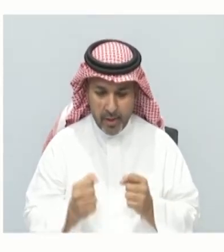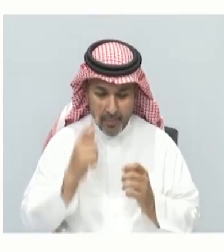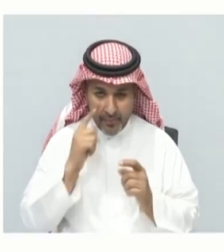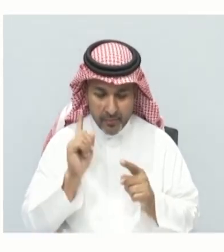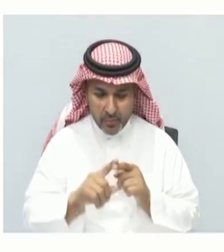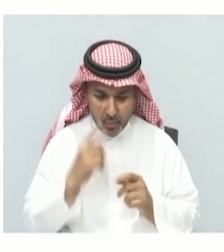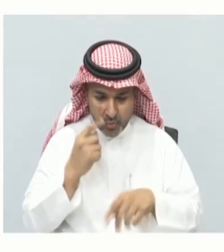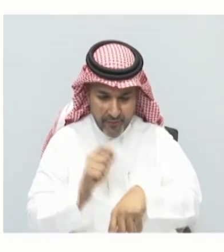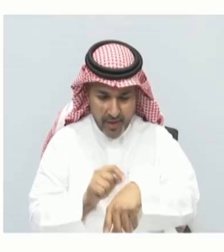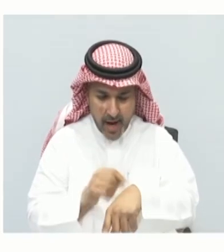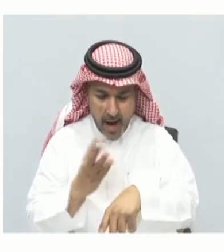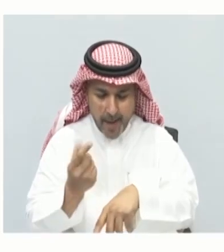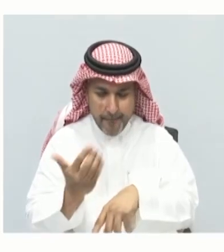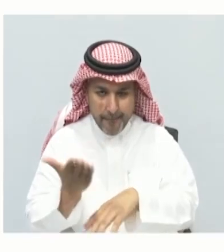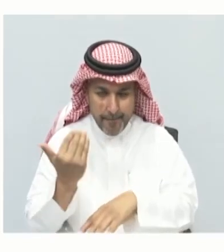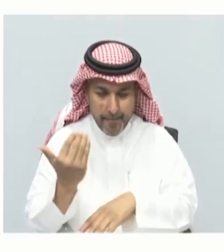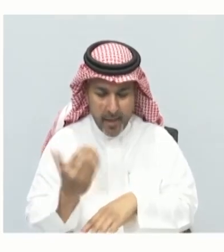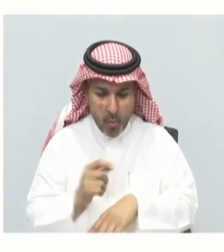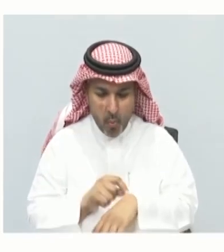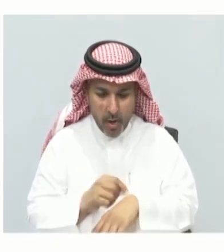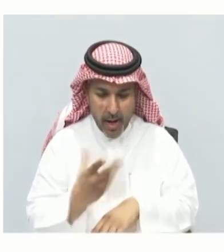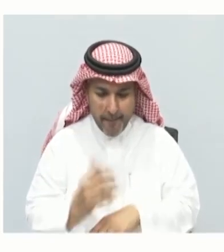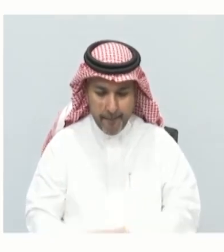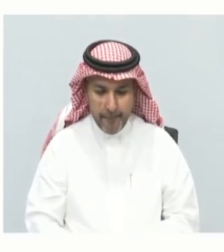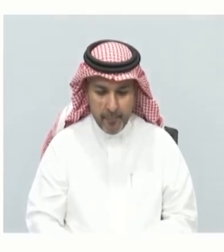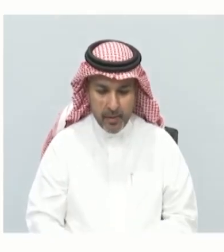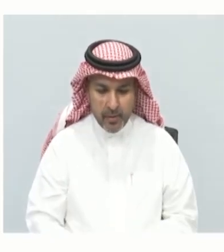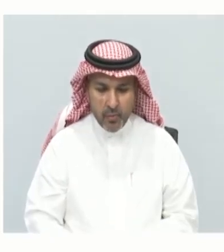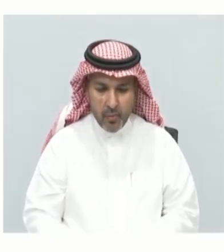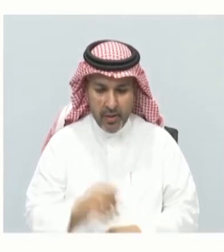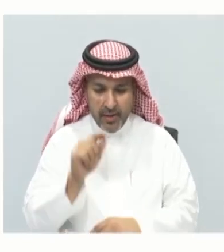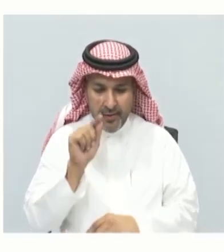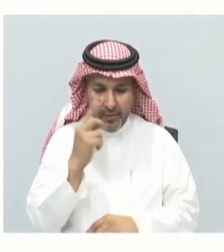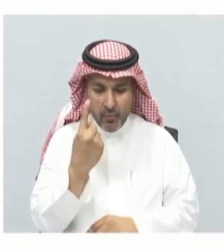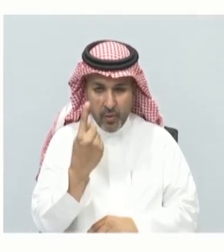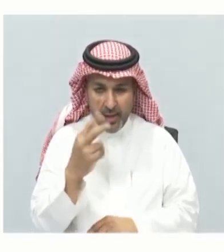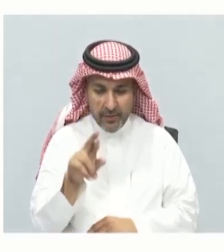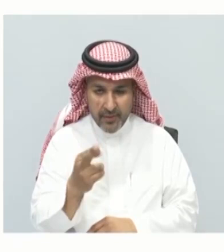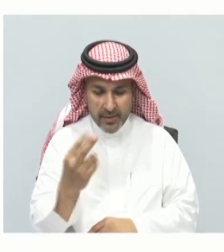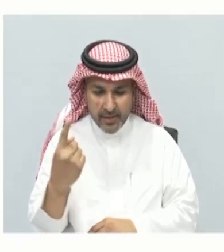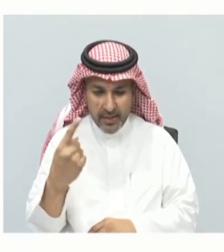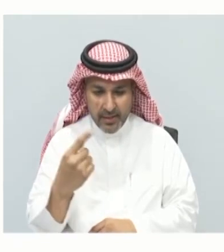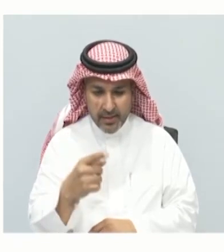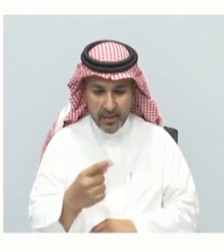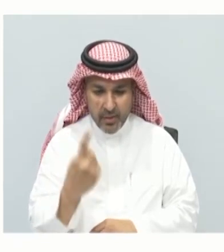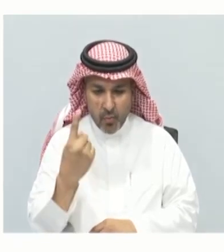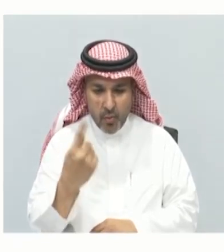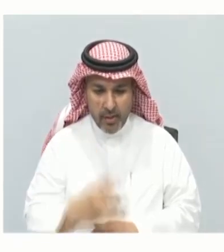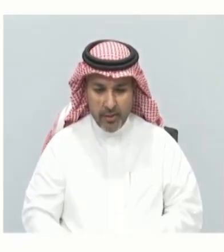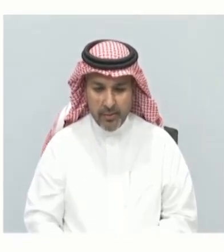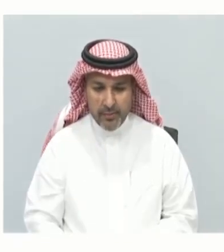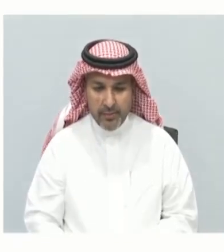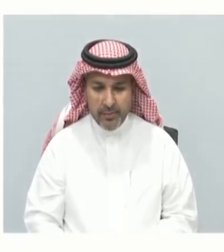الزمن لاحظ الزمن كان كان قبل ق 1.11 الان اصبح واحد وكان قبل قليل اعلى من هذه